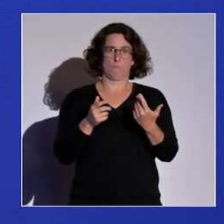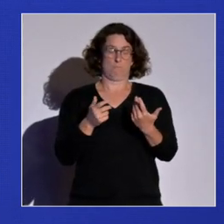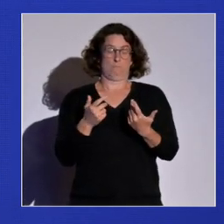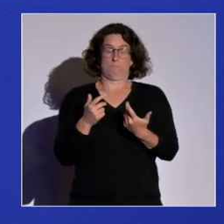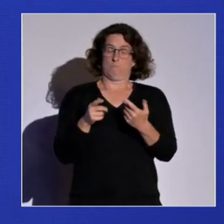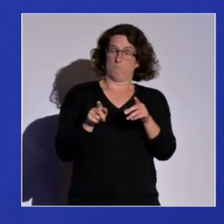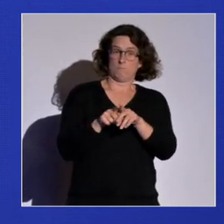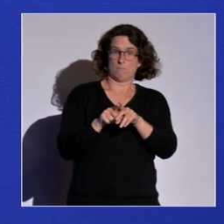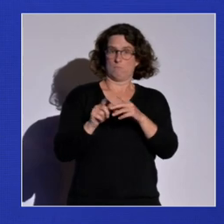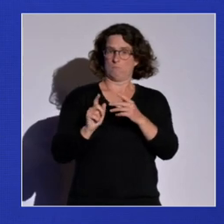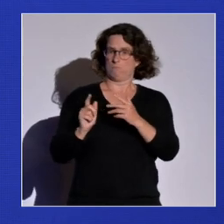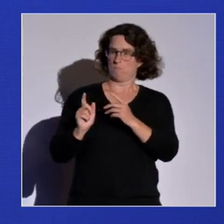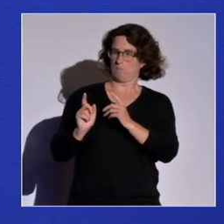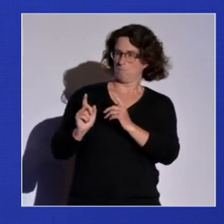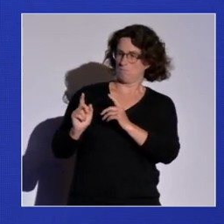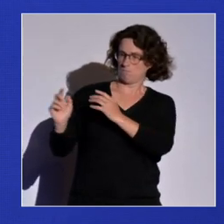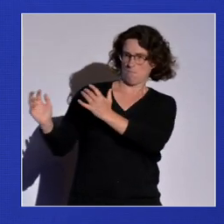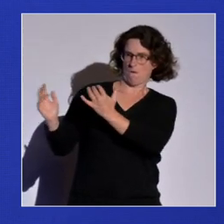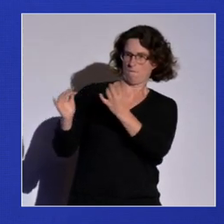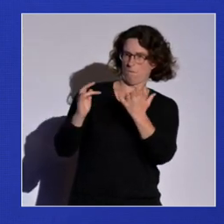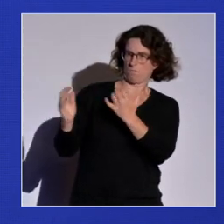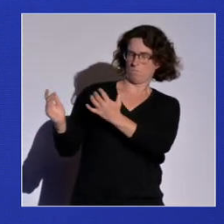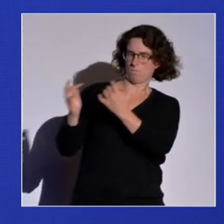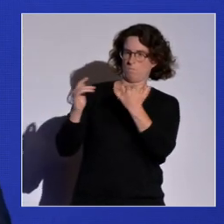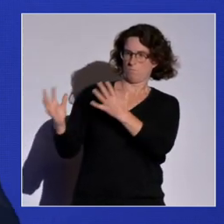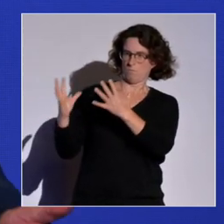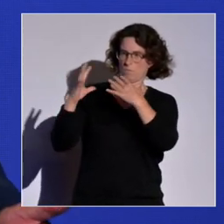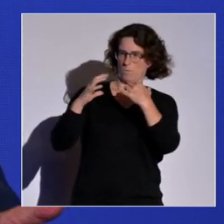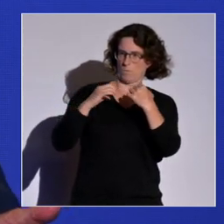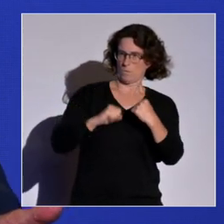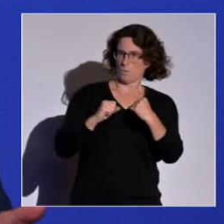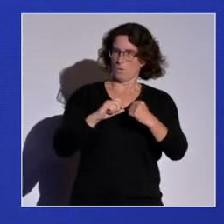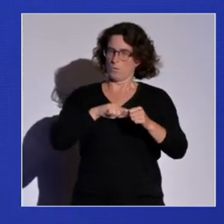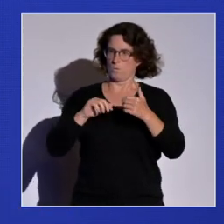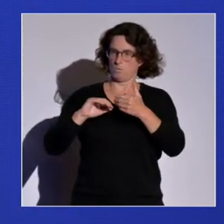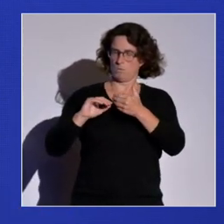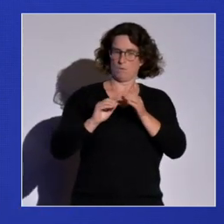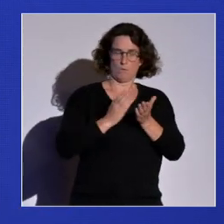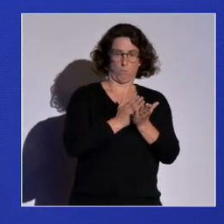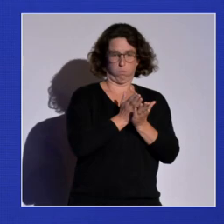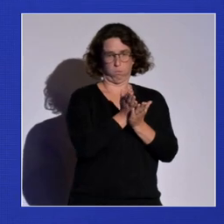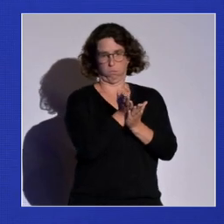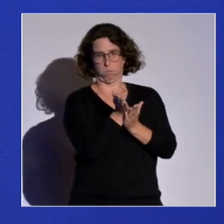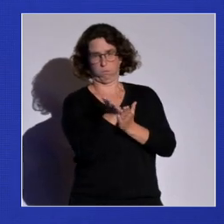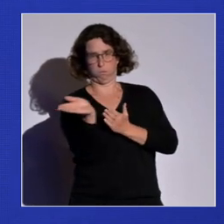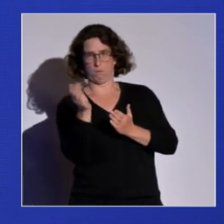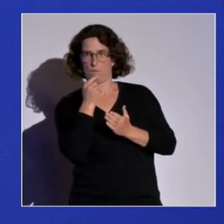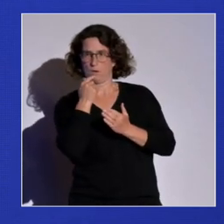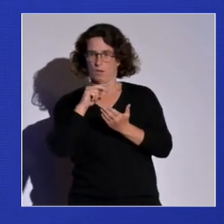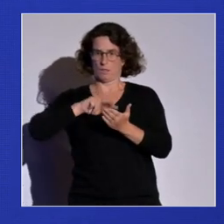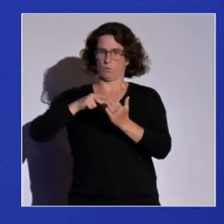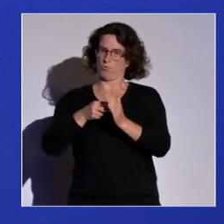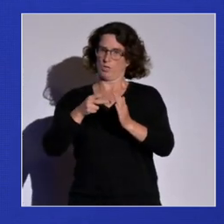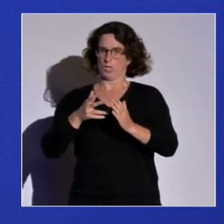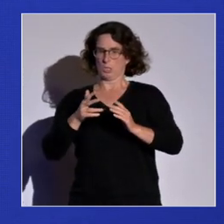cette guerre d'influence qui consiste à avoir des technologies elle est sauvegarder